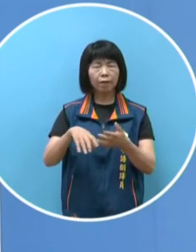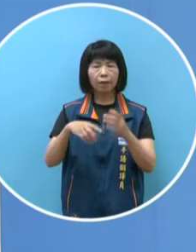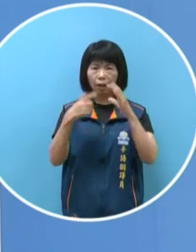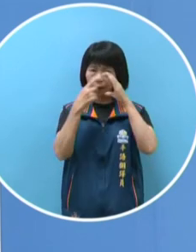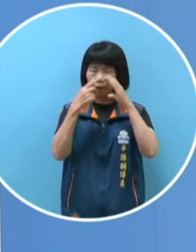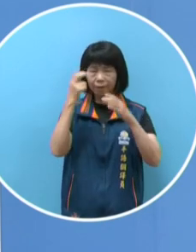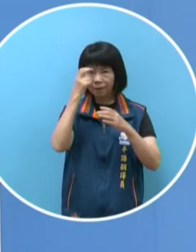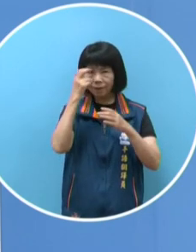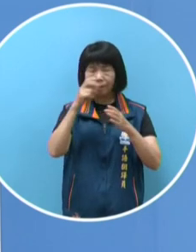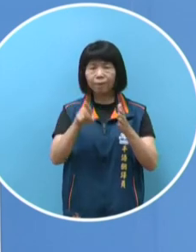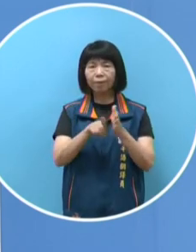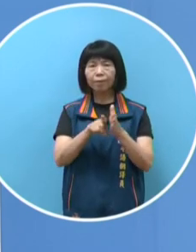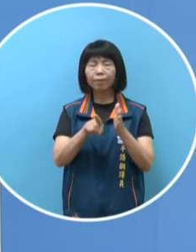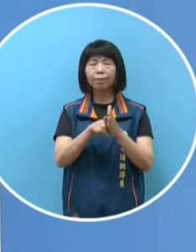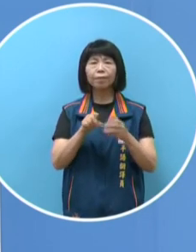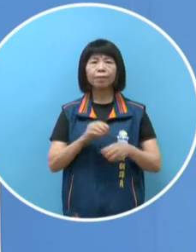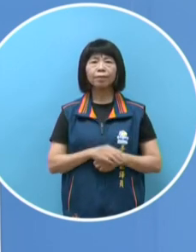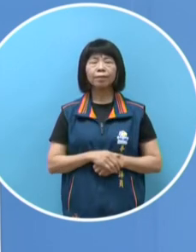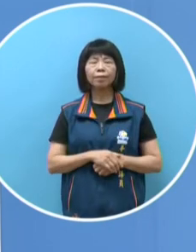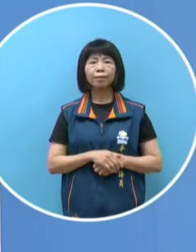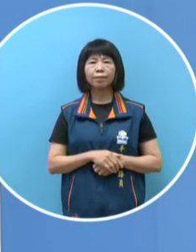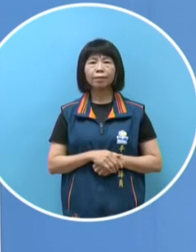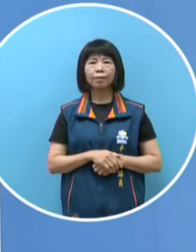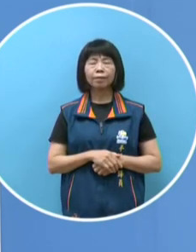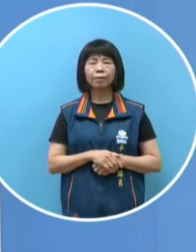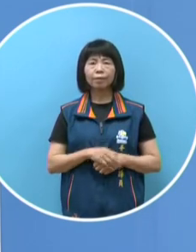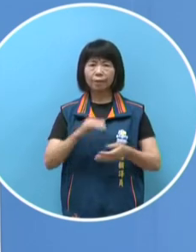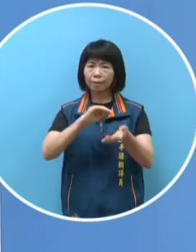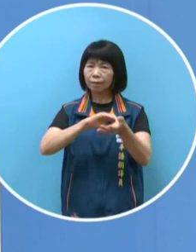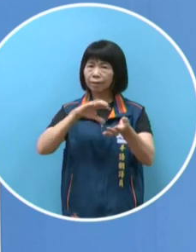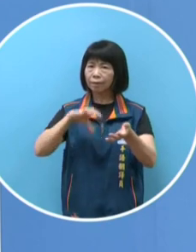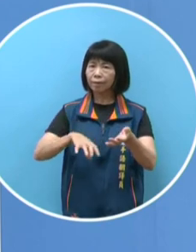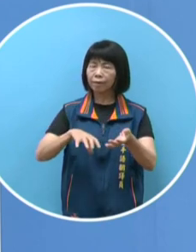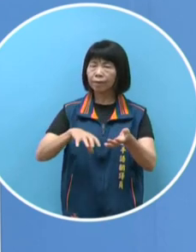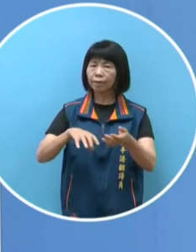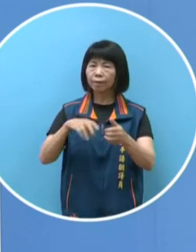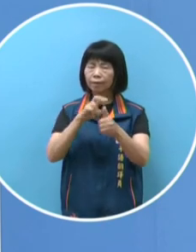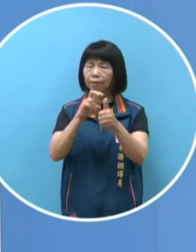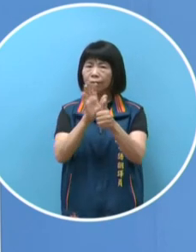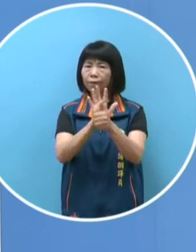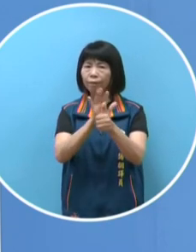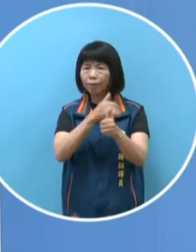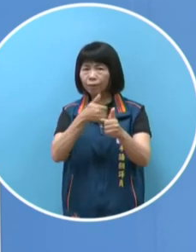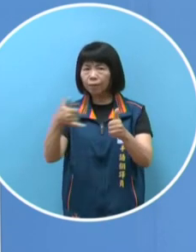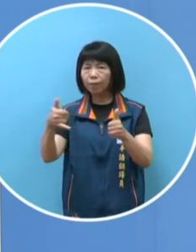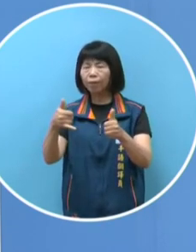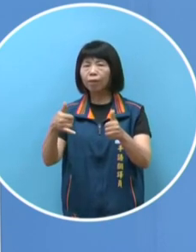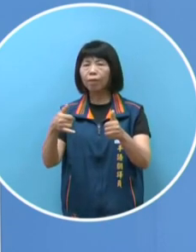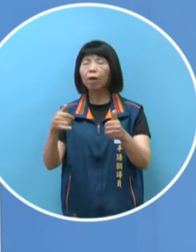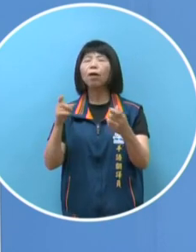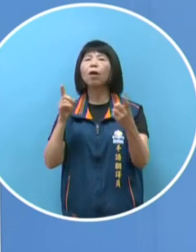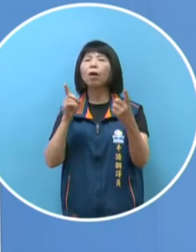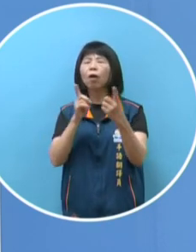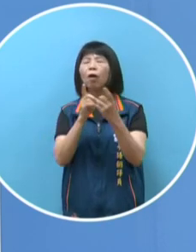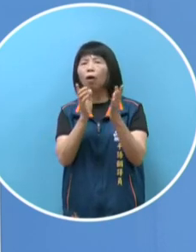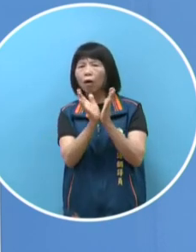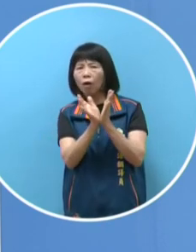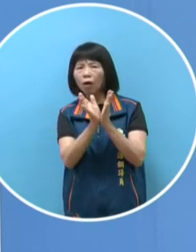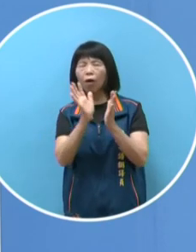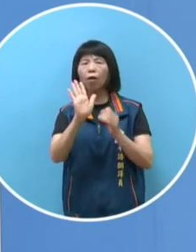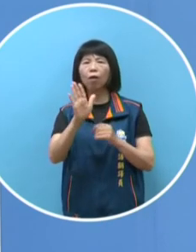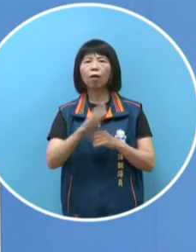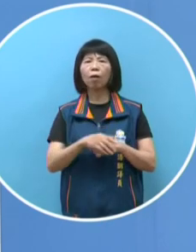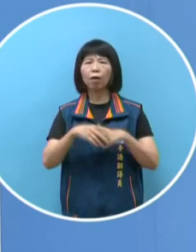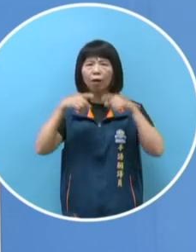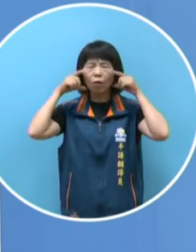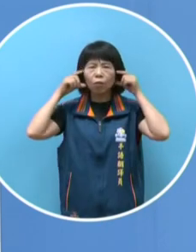时候刚好有一个这个在医院里面的照护员那跟他有所接触。那刚好也把